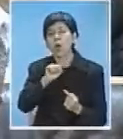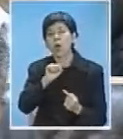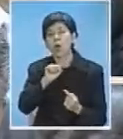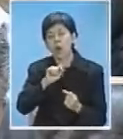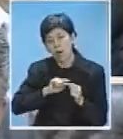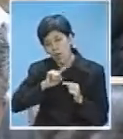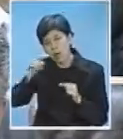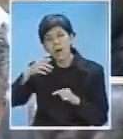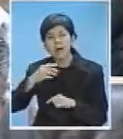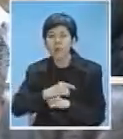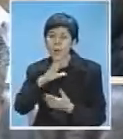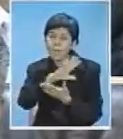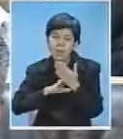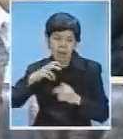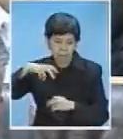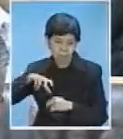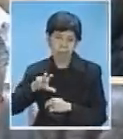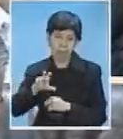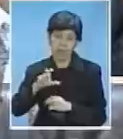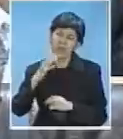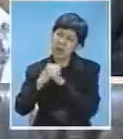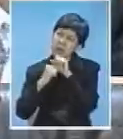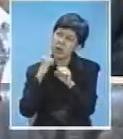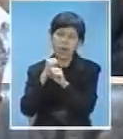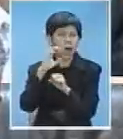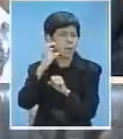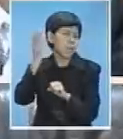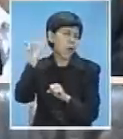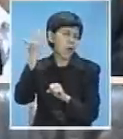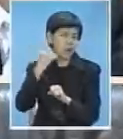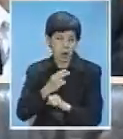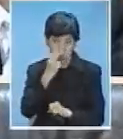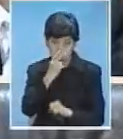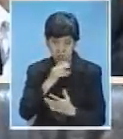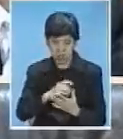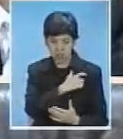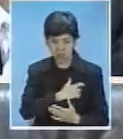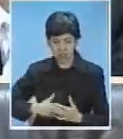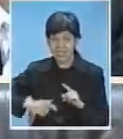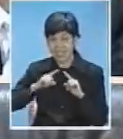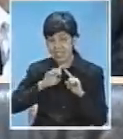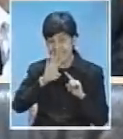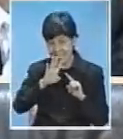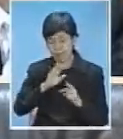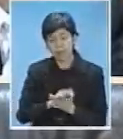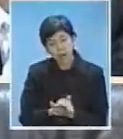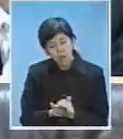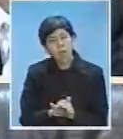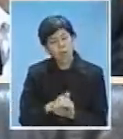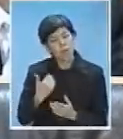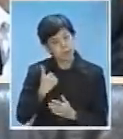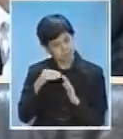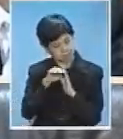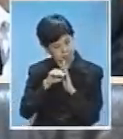านนะครับเราได้รู้ว่าเมื่อ50ปีที่แล้วคิงองค์ที่4เนี่ยได้กำหนด